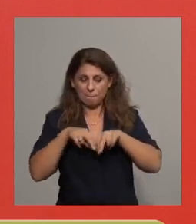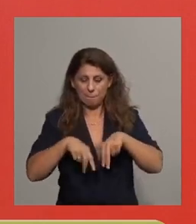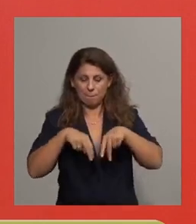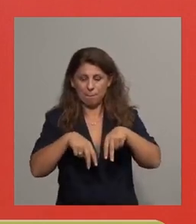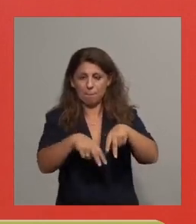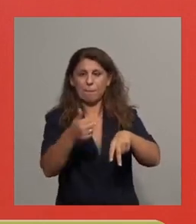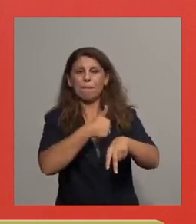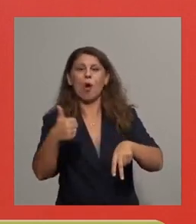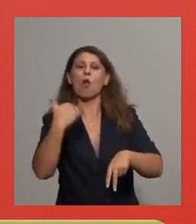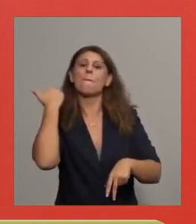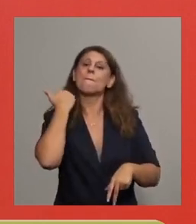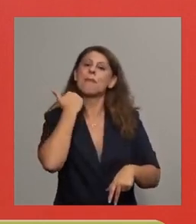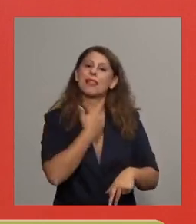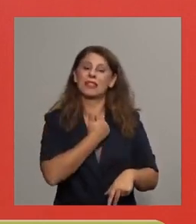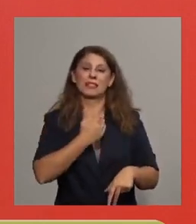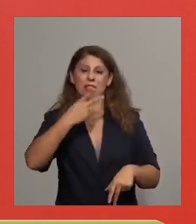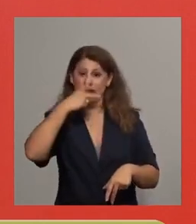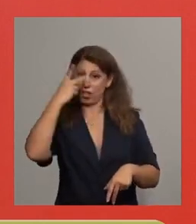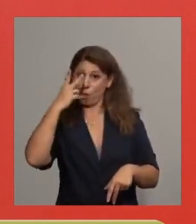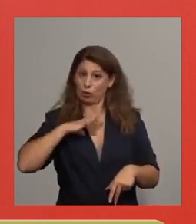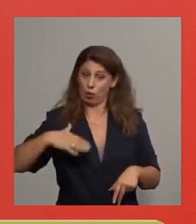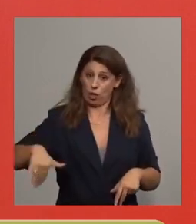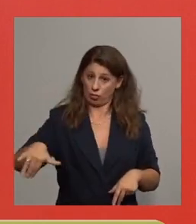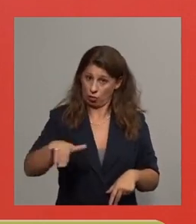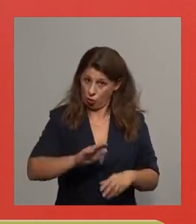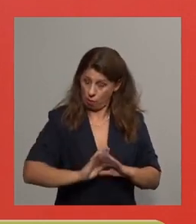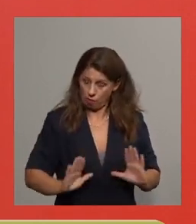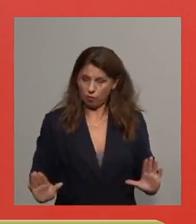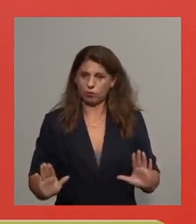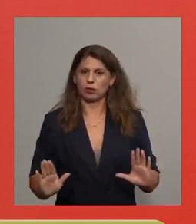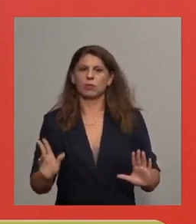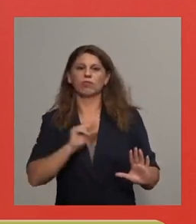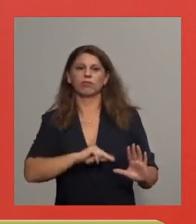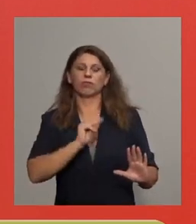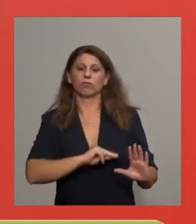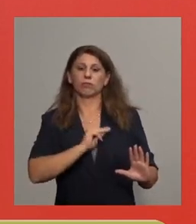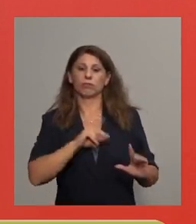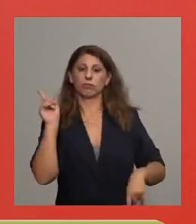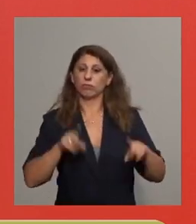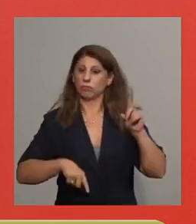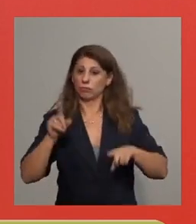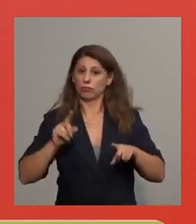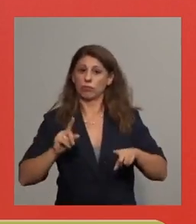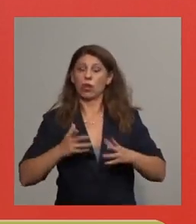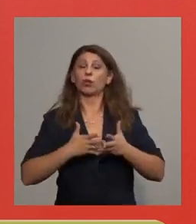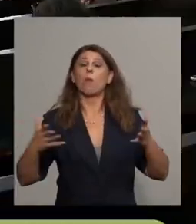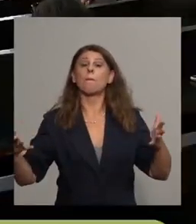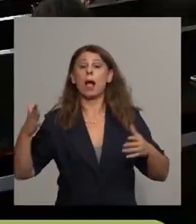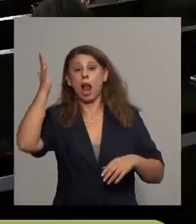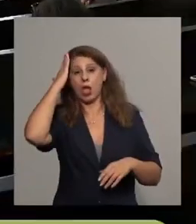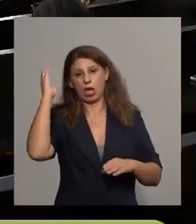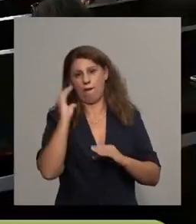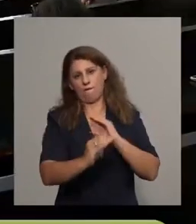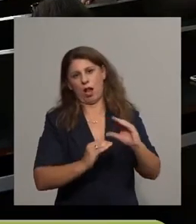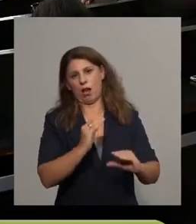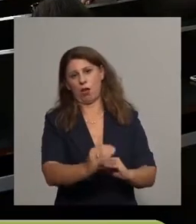τη θυσία των δικαιωμάτων του λαού και την κερδοφορία του μεγάλου κεφαλαίου.